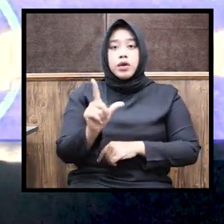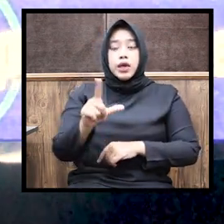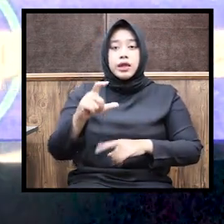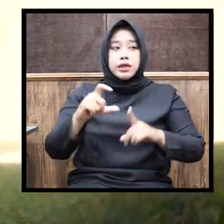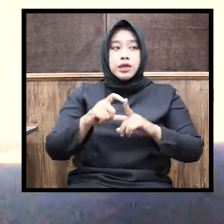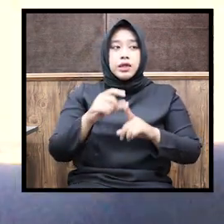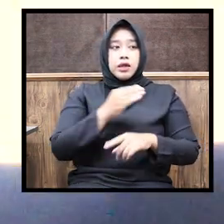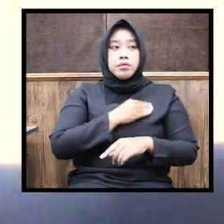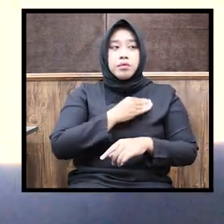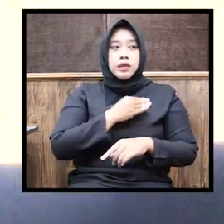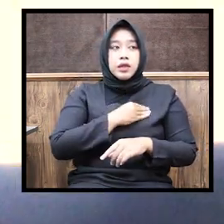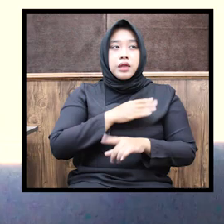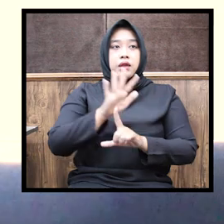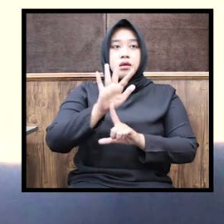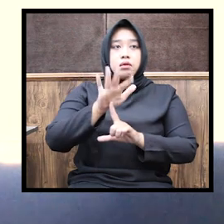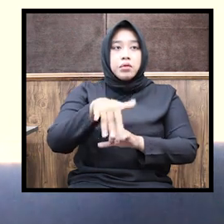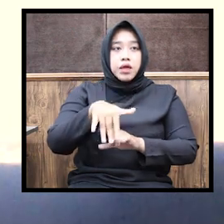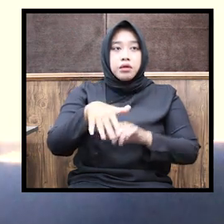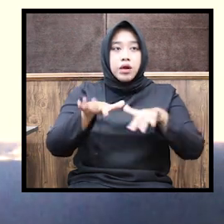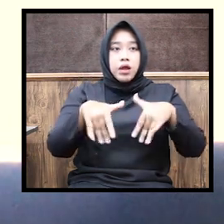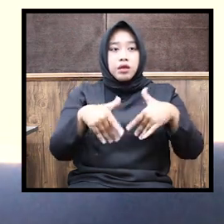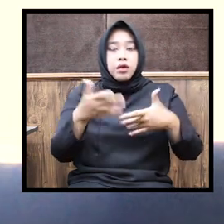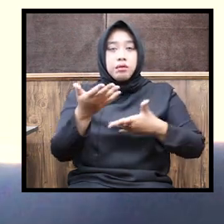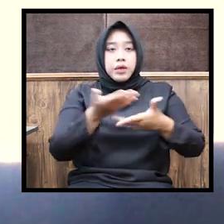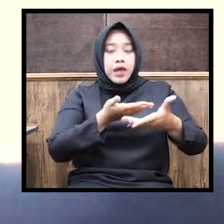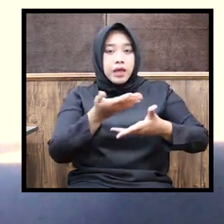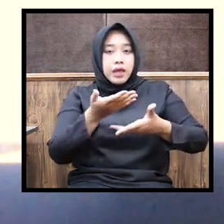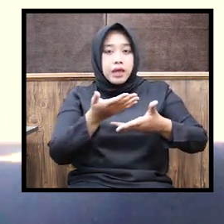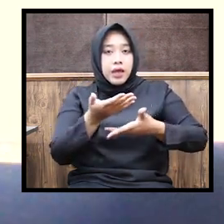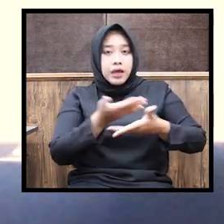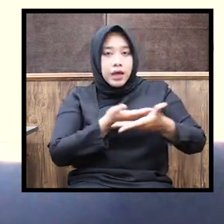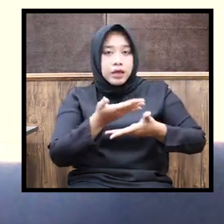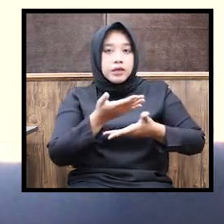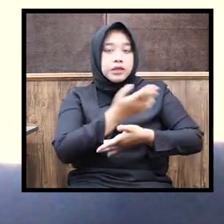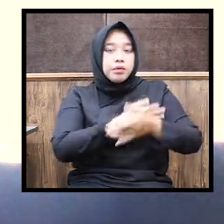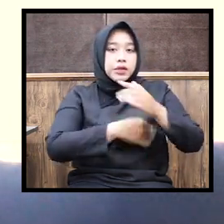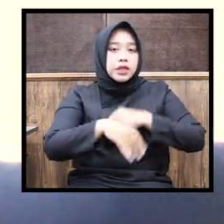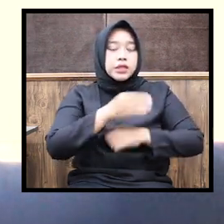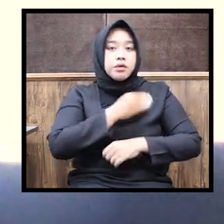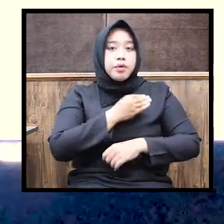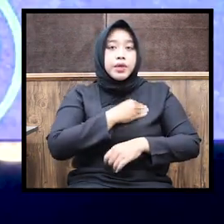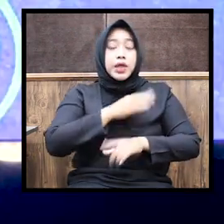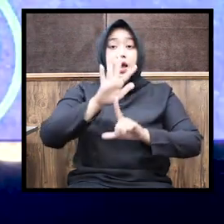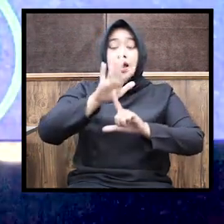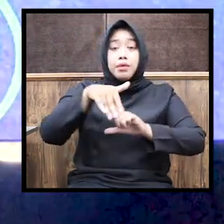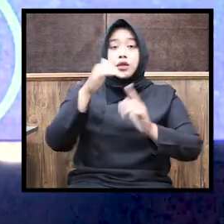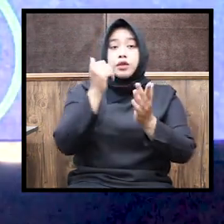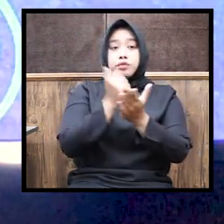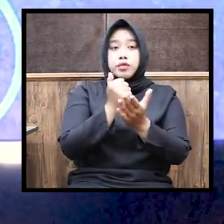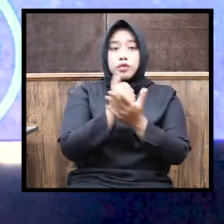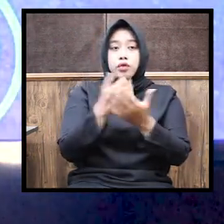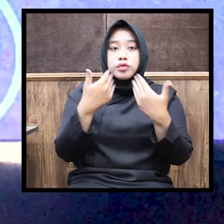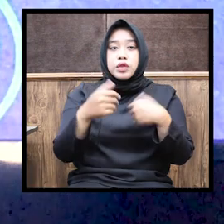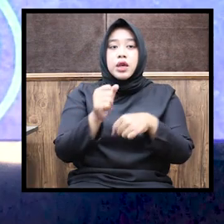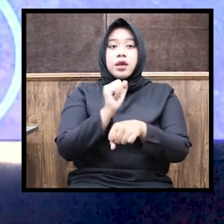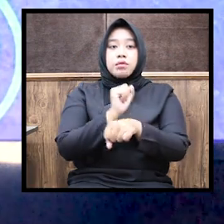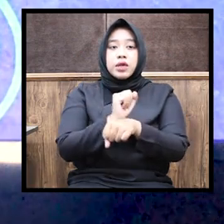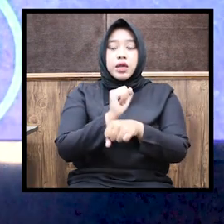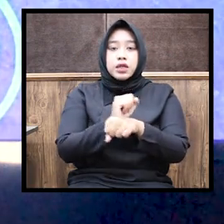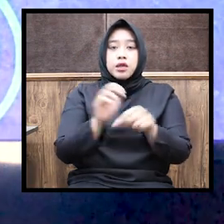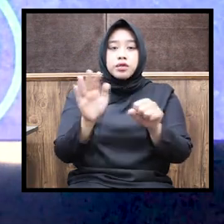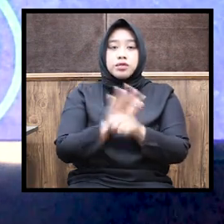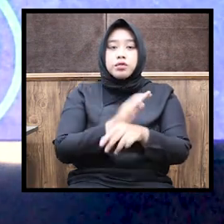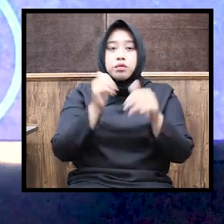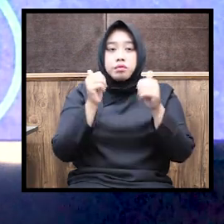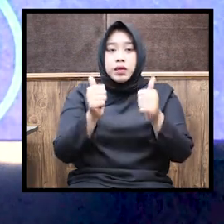kabupaten Bantul atau unit layanan disabilitas keta kerjaan kabupaten Bantul sebenarnya sudah bekerja cukup baik gitu